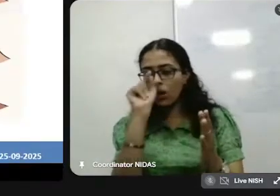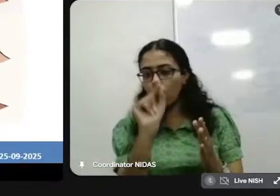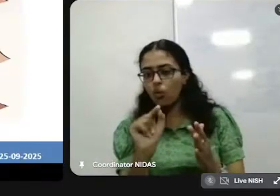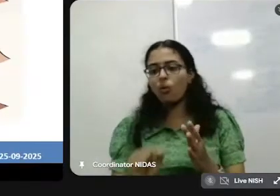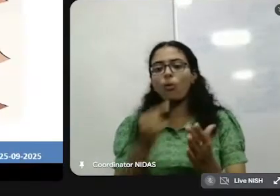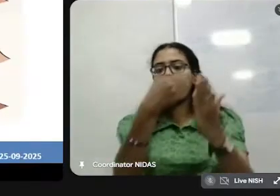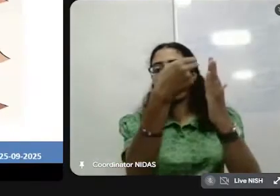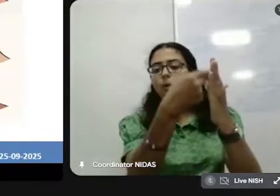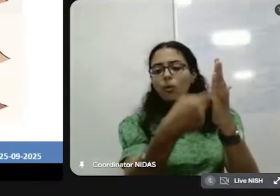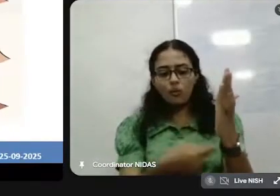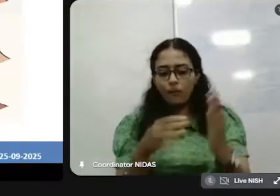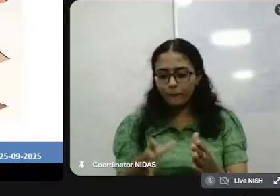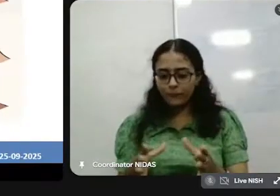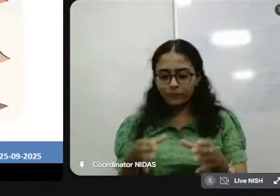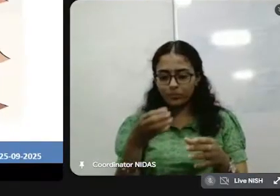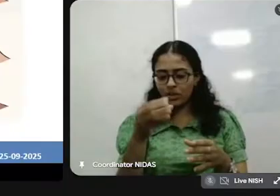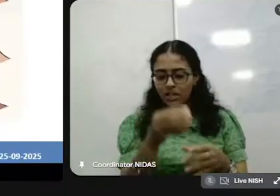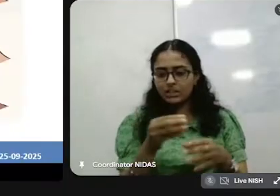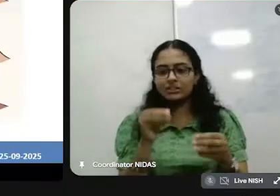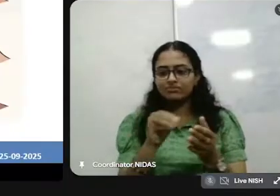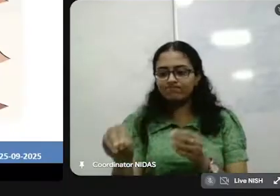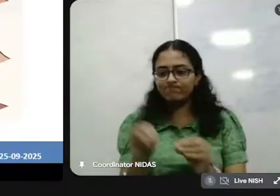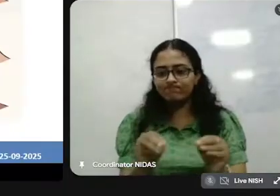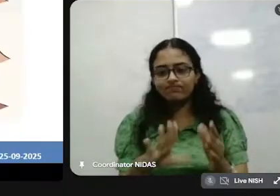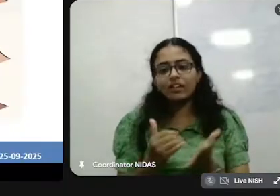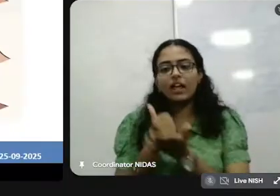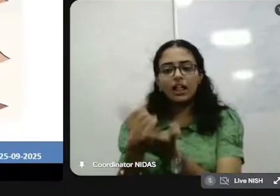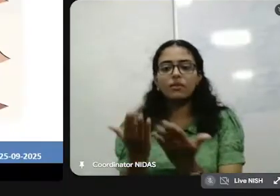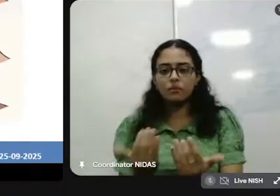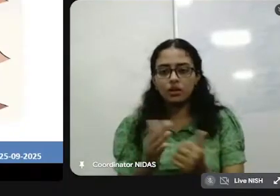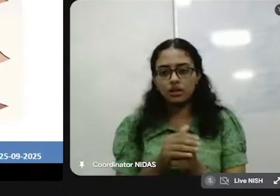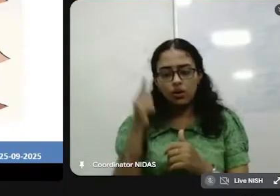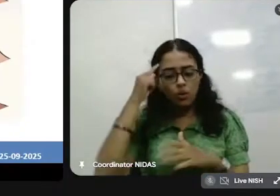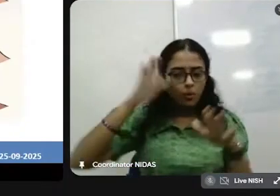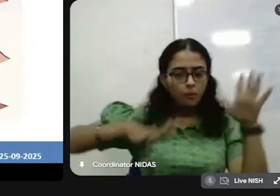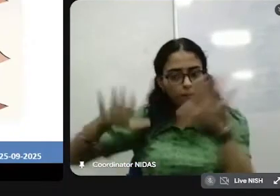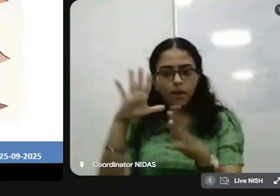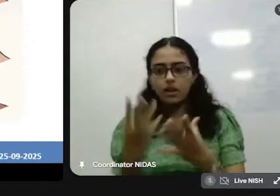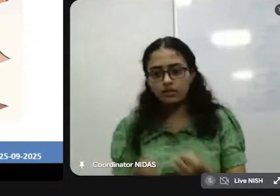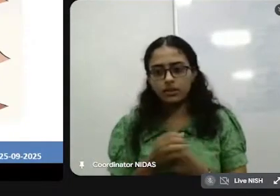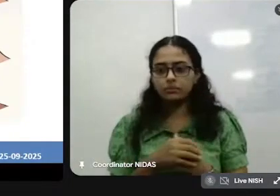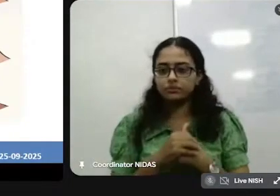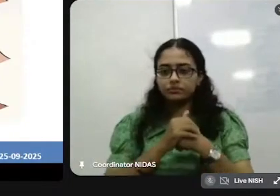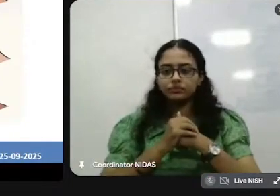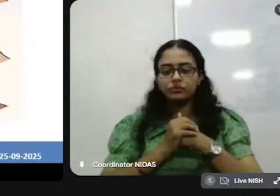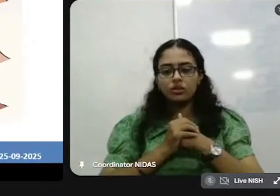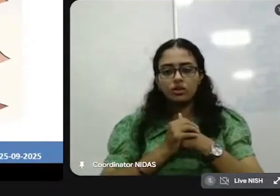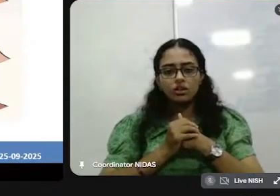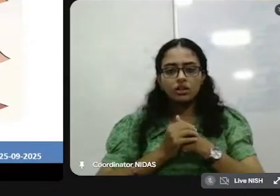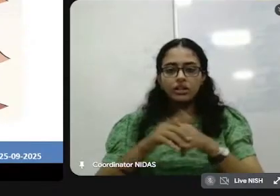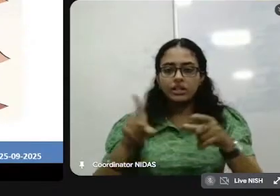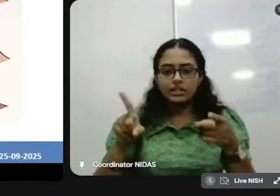കണ്ട് മനസ്സിലാക്കാനുള്ള കഴിവുകൾ കൂടും. അതേപോലെ തന്നെ അവർക്ക് പ്ലാനിങ് സ്കിൽസും അവർക്ക് കൂടുകയാണ്. അപ്പൊ ഇതേപോലെ